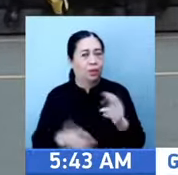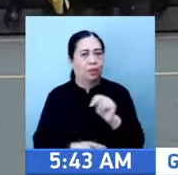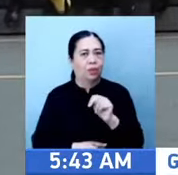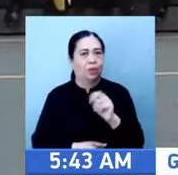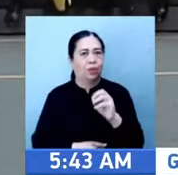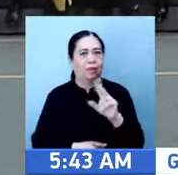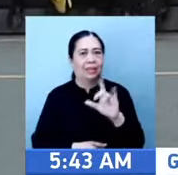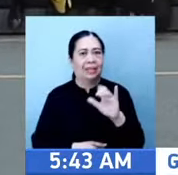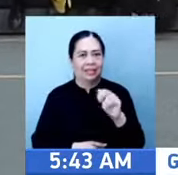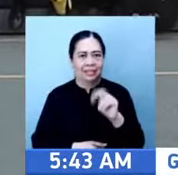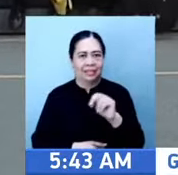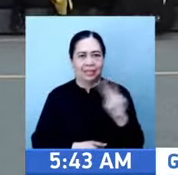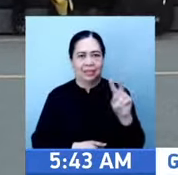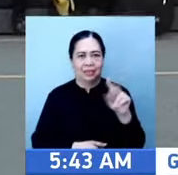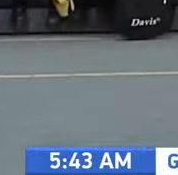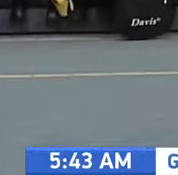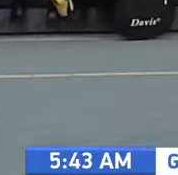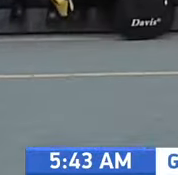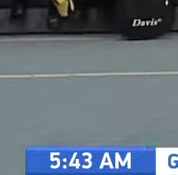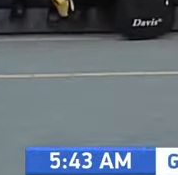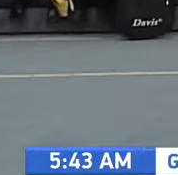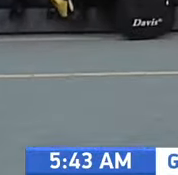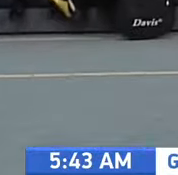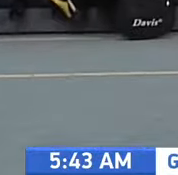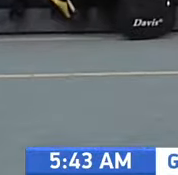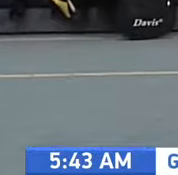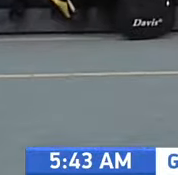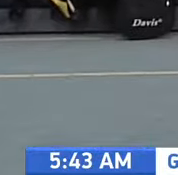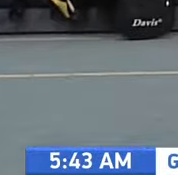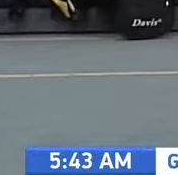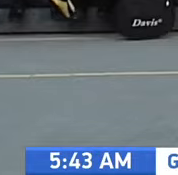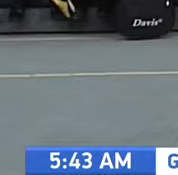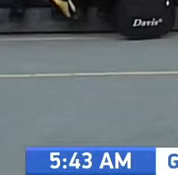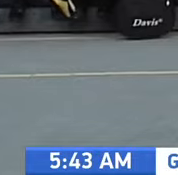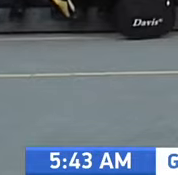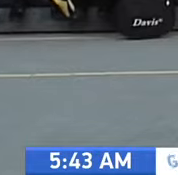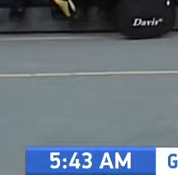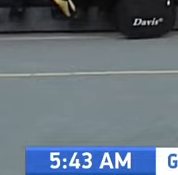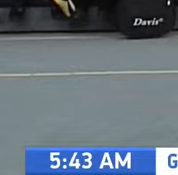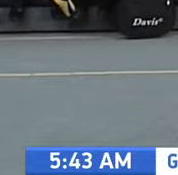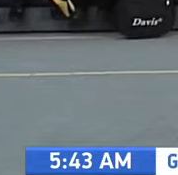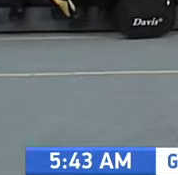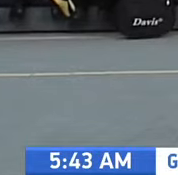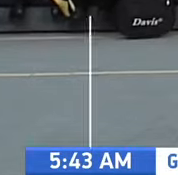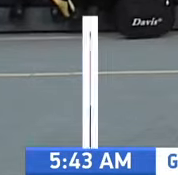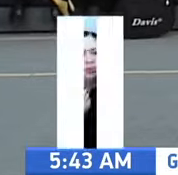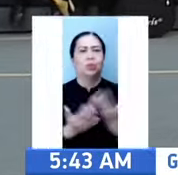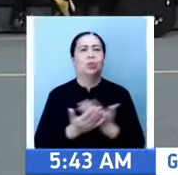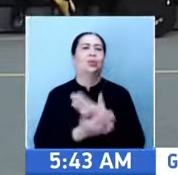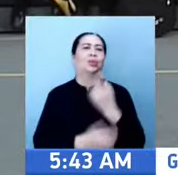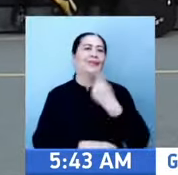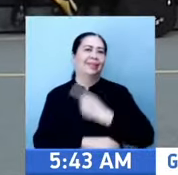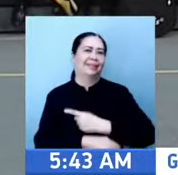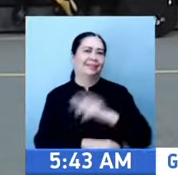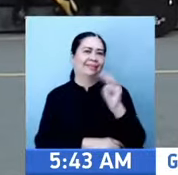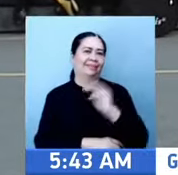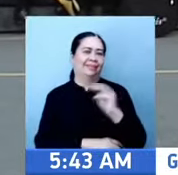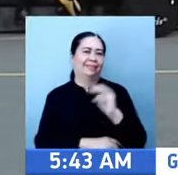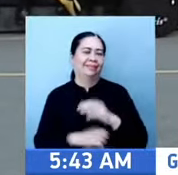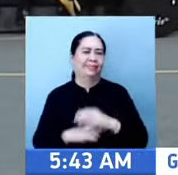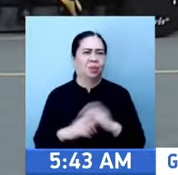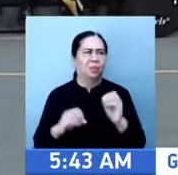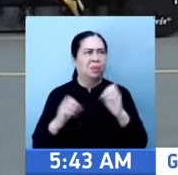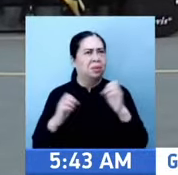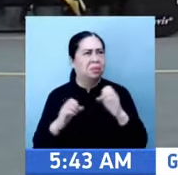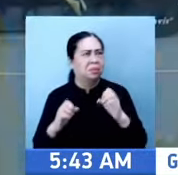Quezon City. Sa mga oras na ito, mga kapuso, mapapansin nyo ay pasikat na po ang haring araw. At ngayong panibagong araw ng Lunes ay wala po tayong inaasang sama ng